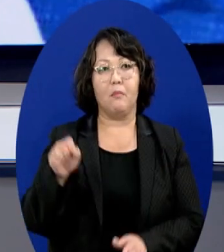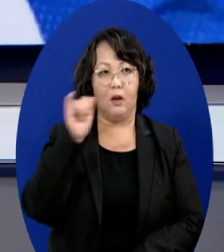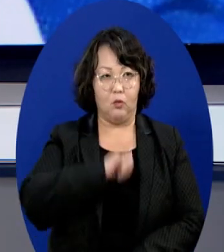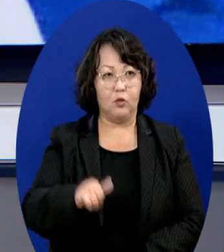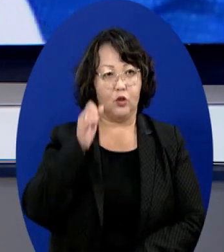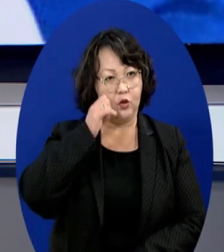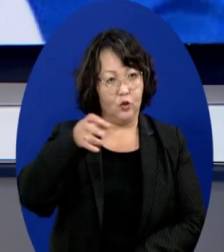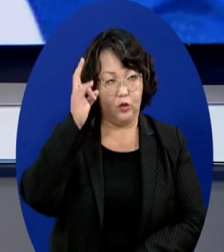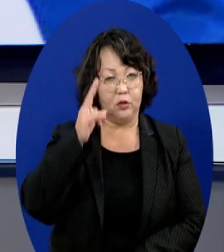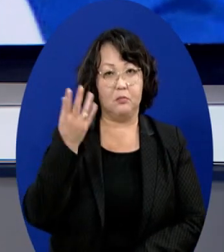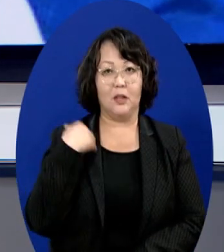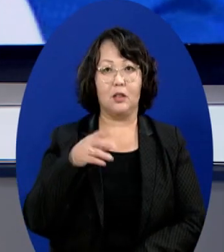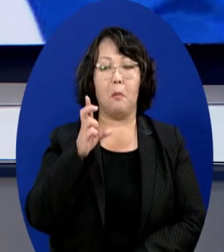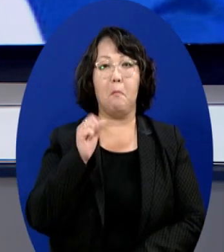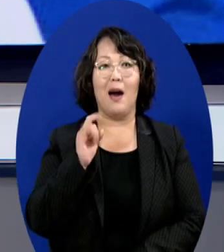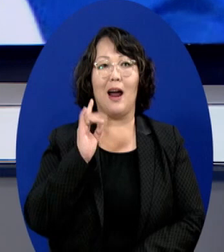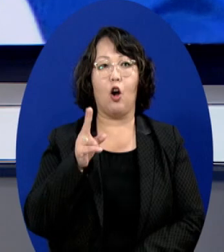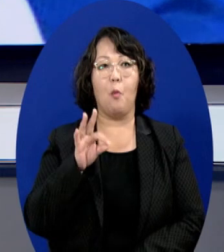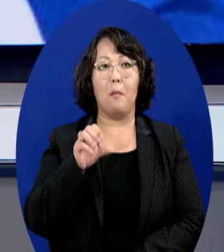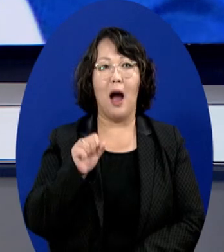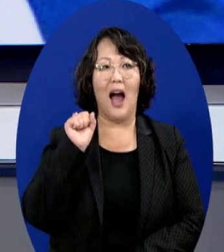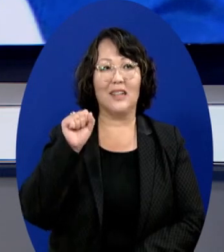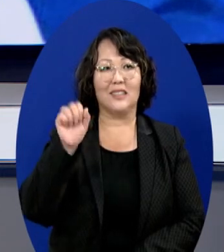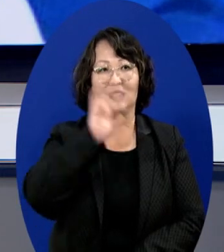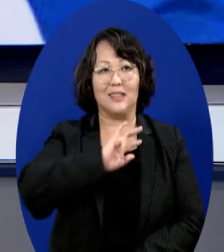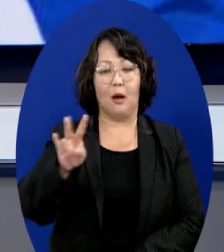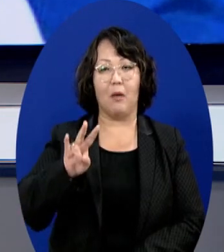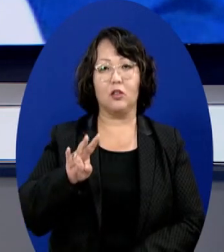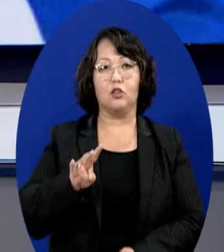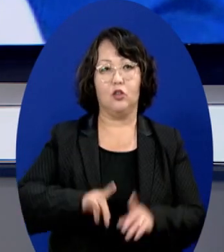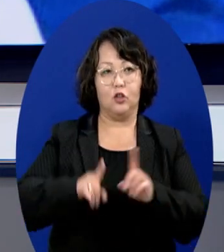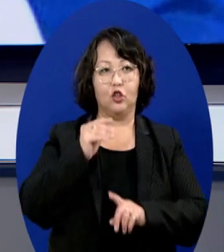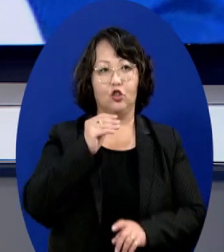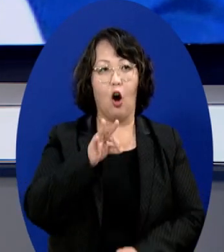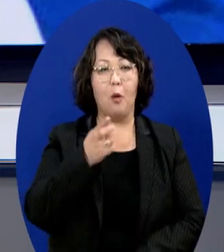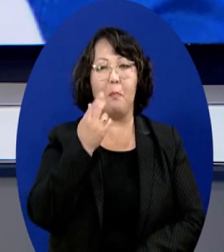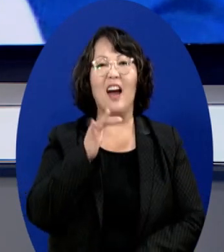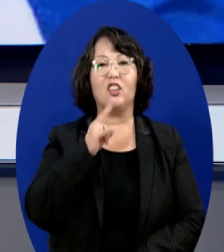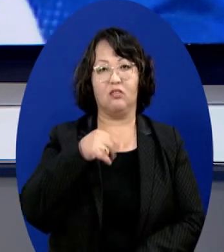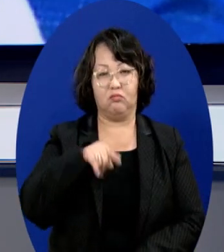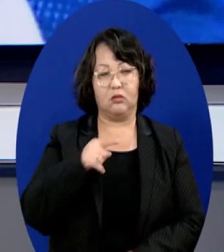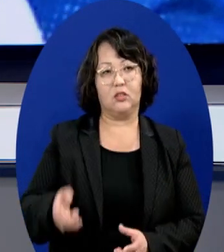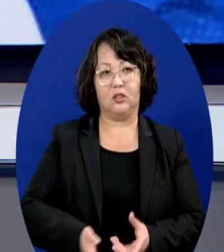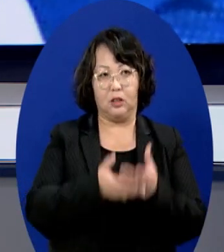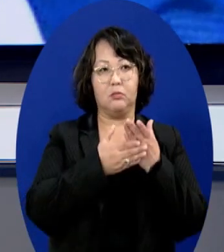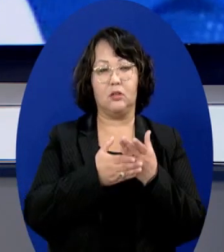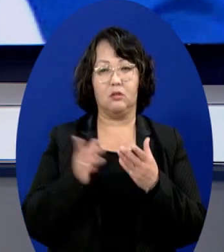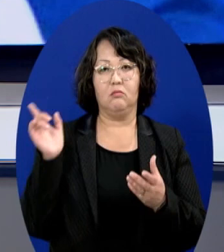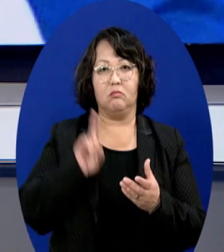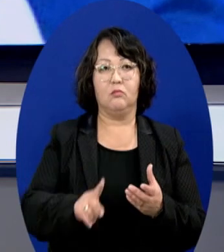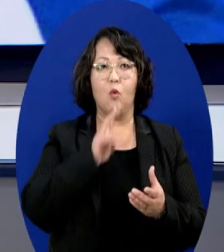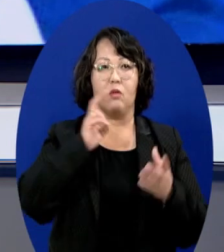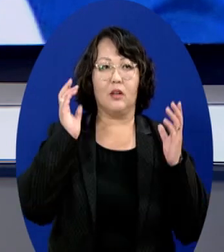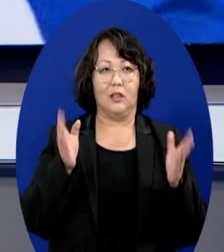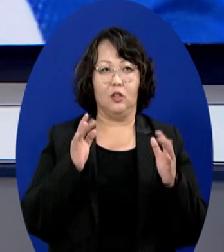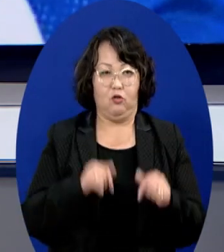нэгдсэн улсын ерөнхийлөгч хасан Барак Обама ардчилсан намаас төрсөлдөж байгаа Жозеф Байденыг дэмжиж анх удаага олон нийтийн өмнө хэллээ.